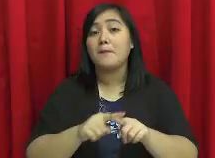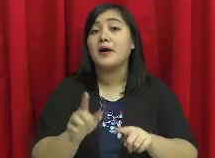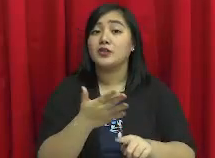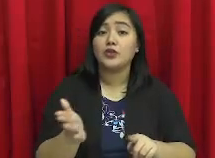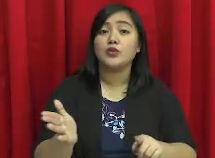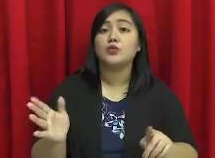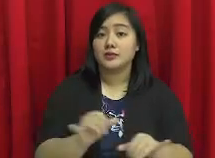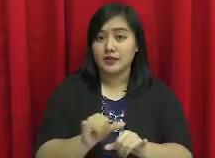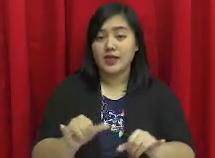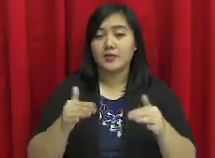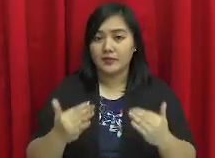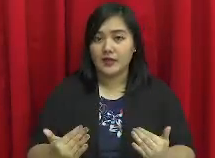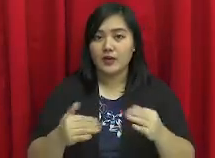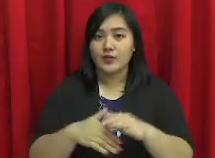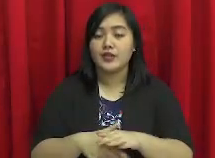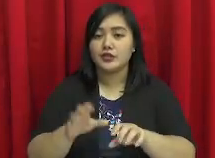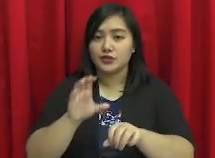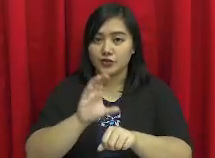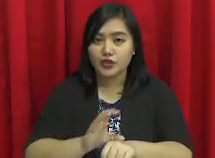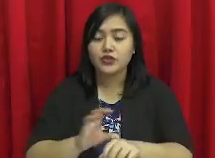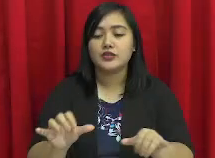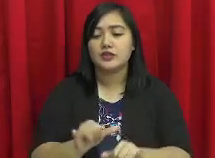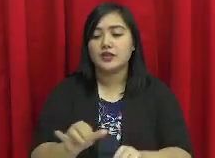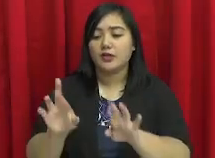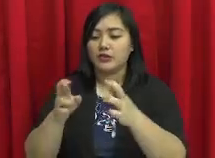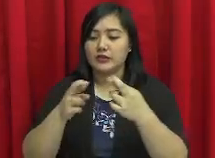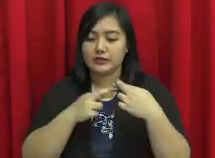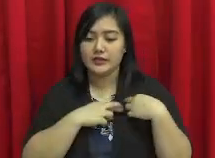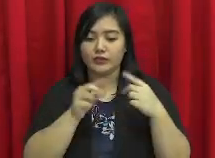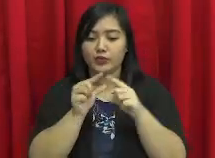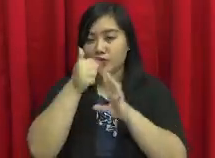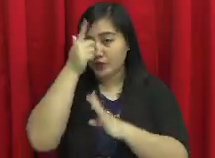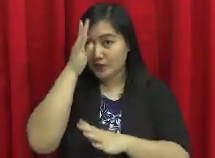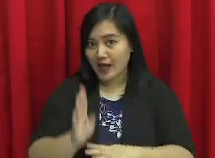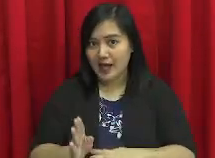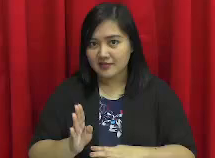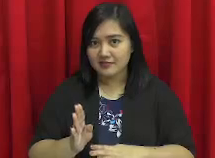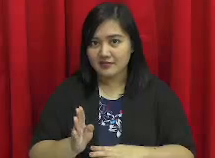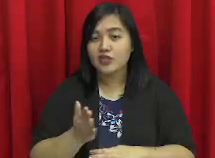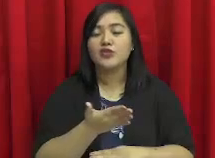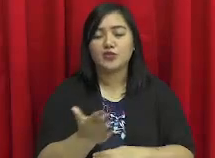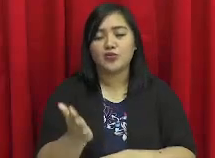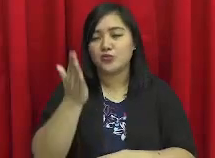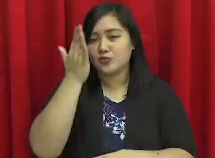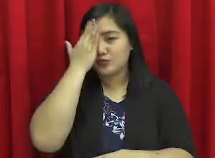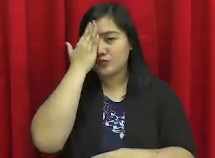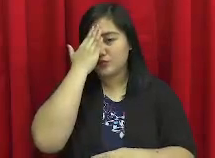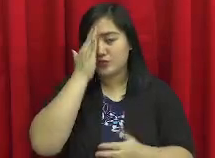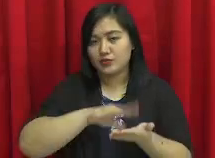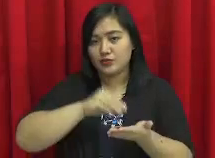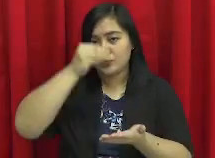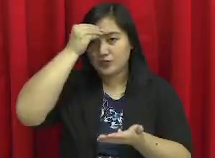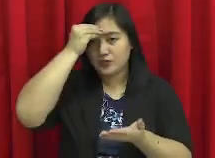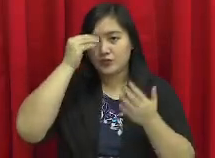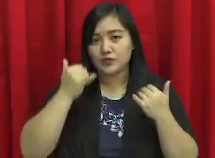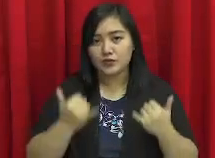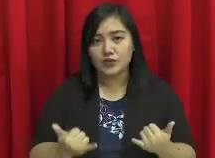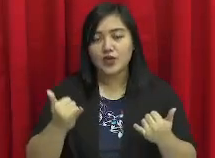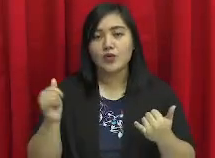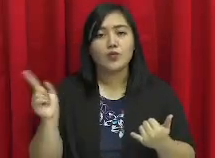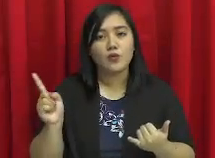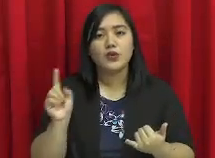ng salita ng Diyos, ibig sabihin, alam mo na kung anong responsibility mo. Pasalamat nga kayo kung kayo po ay nasa kalagayan